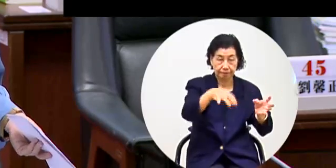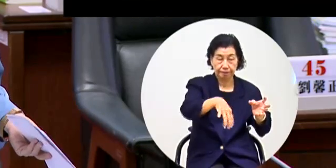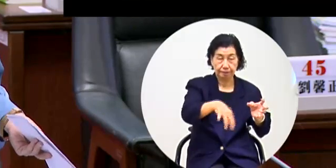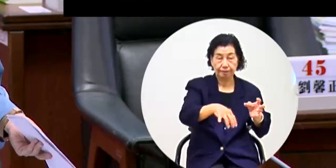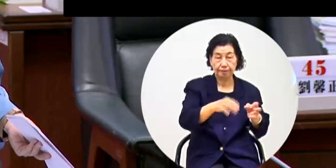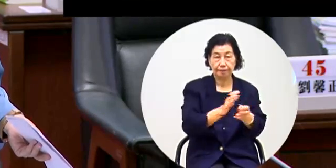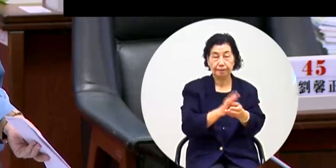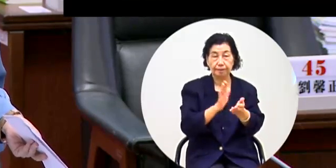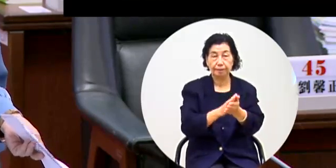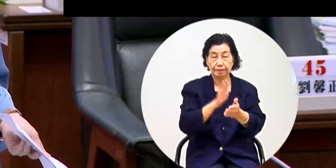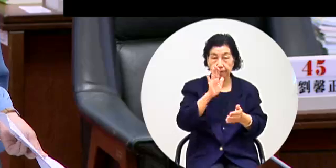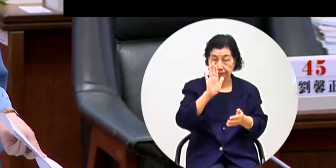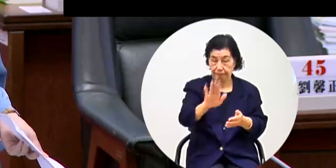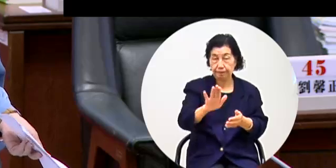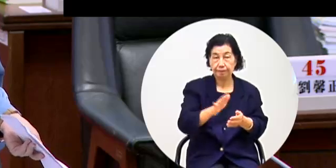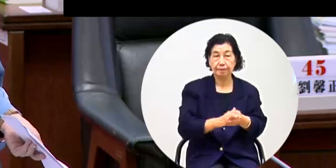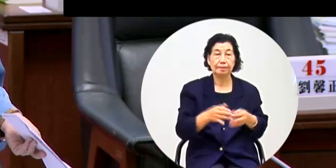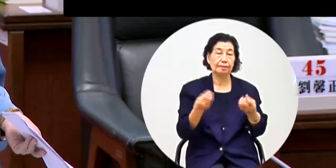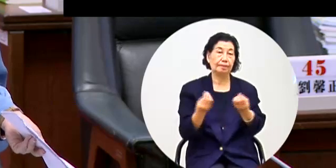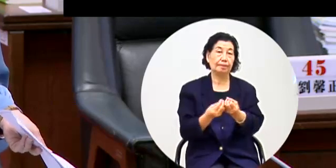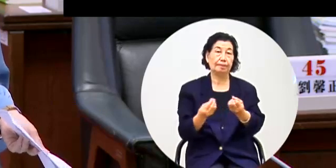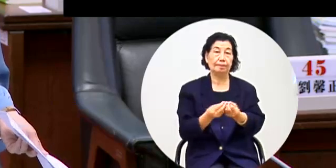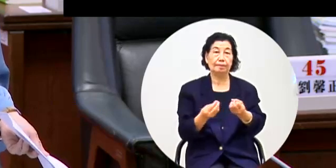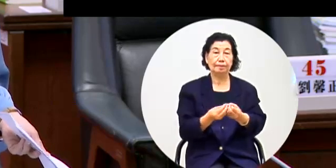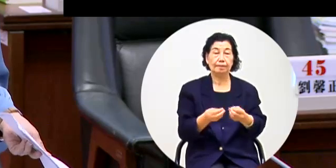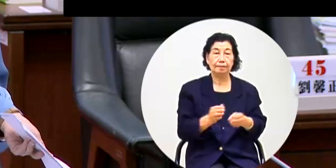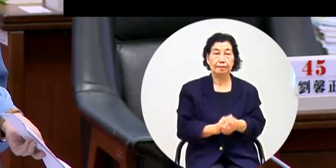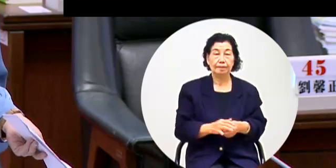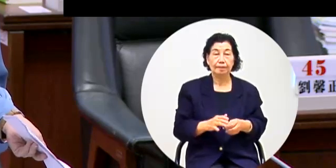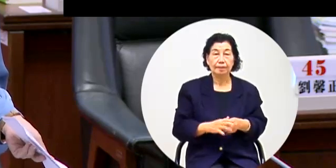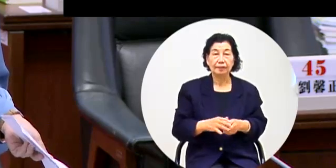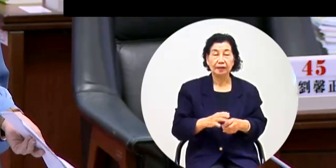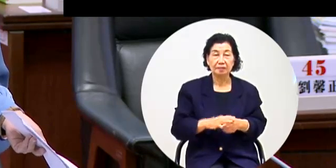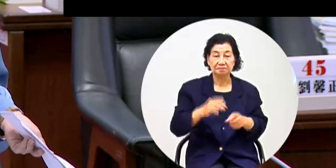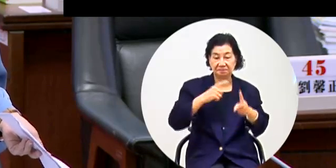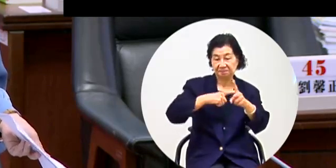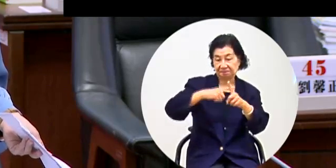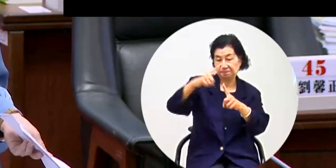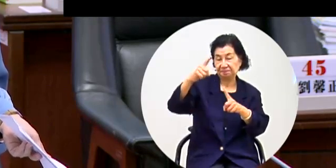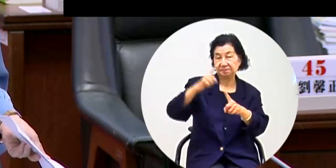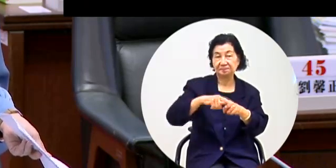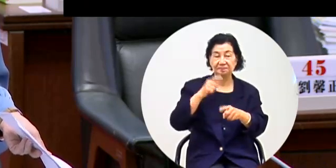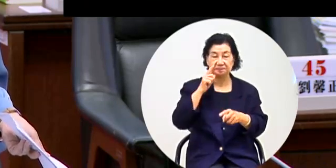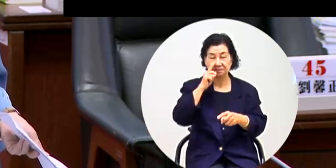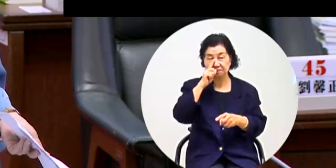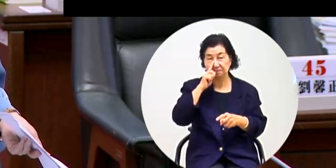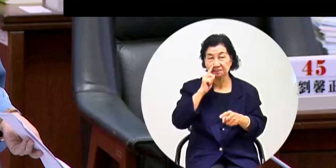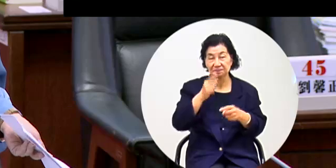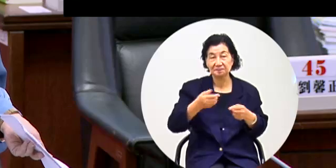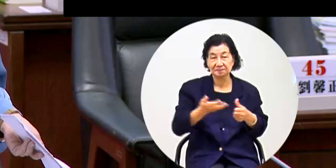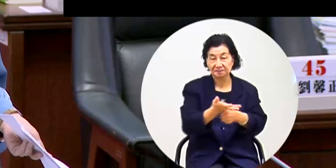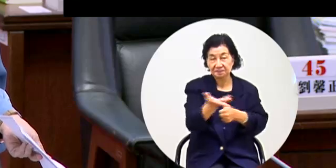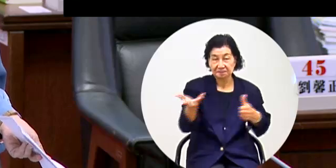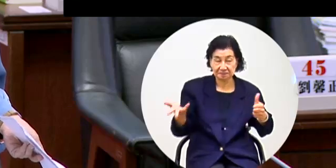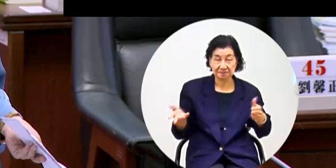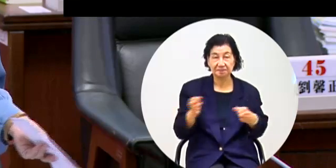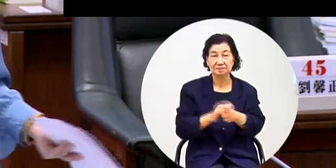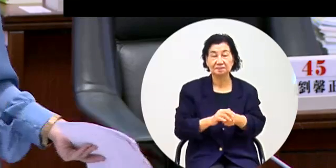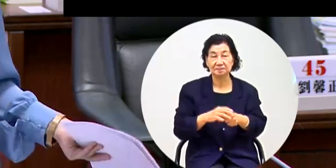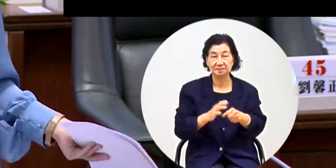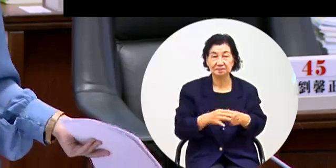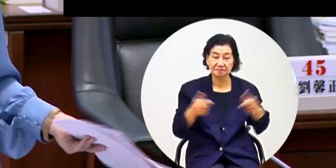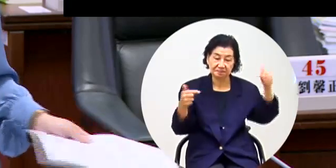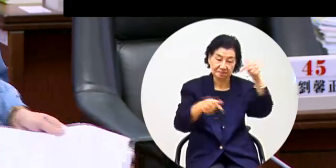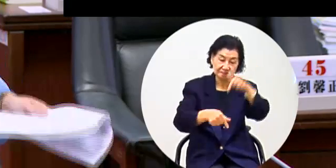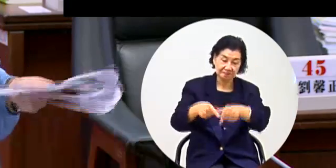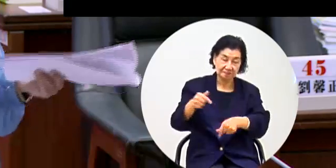些高度污染的啦，炼钢的产业啦，然后或是化工业啦，各方面这种对高雄环境的可能保持